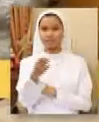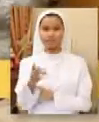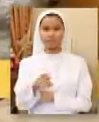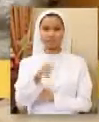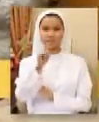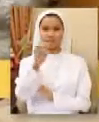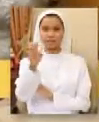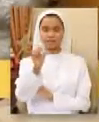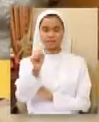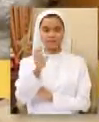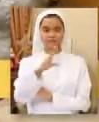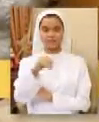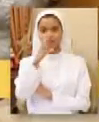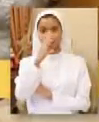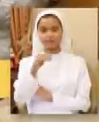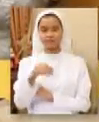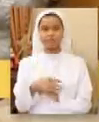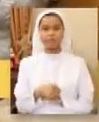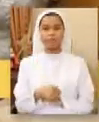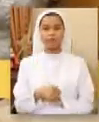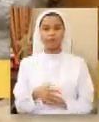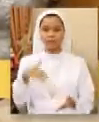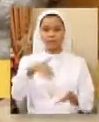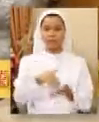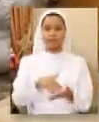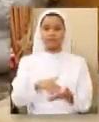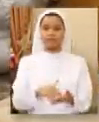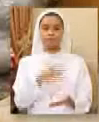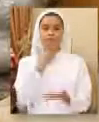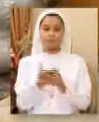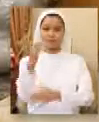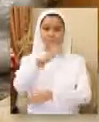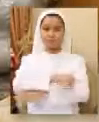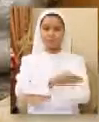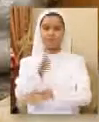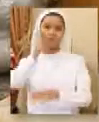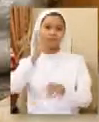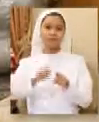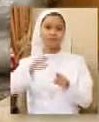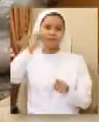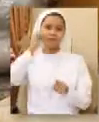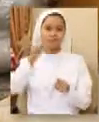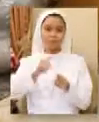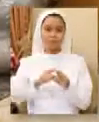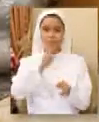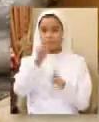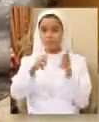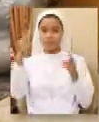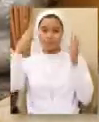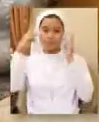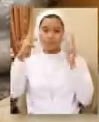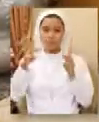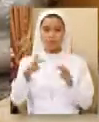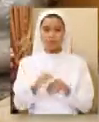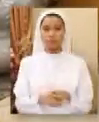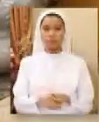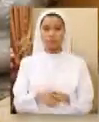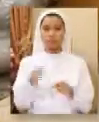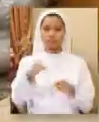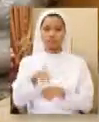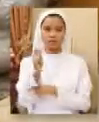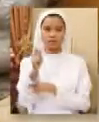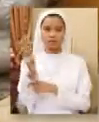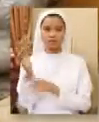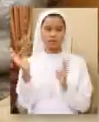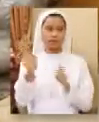na aldaw sa ito gabus, mga tugang, mga tagapanood namin sa aming programa. Kamusta po, Bishop? Kinakamusta ko kayo, ang